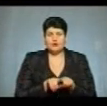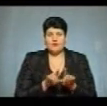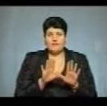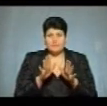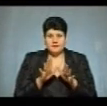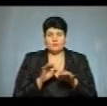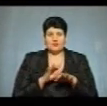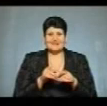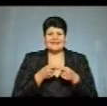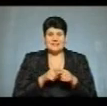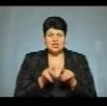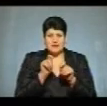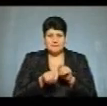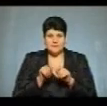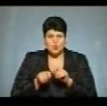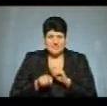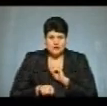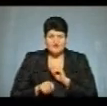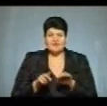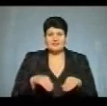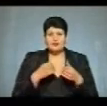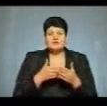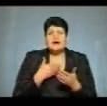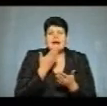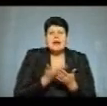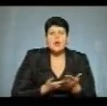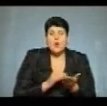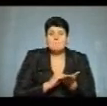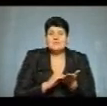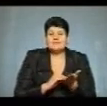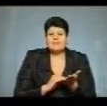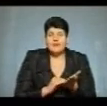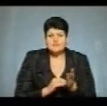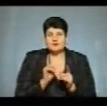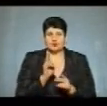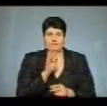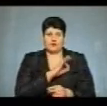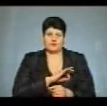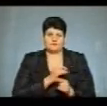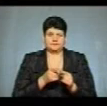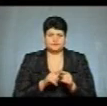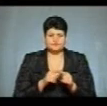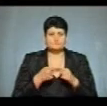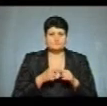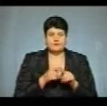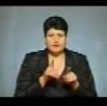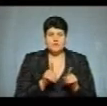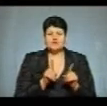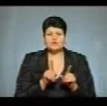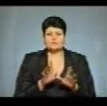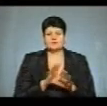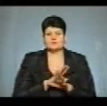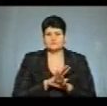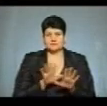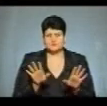технічне розслідування і даються рекомендації, хто експлуатує дані види техніки, щодо